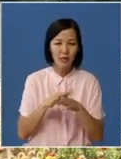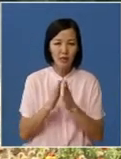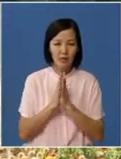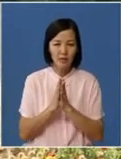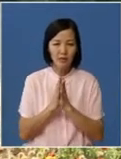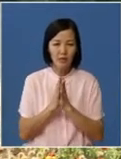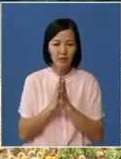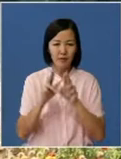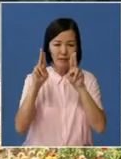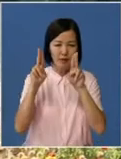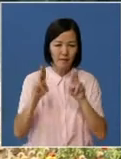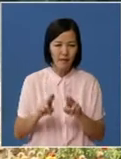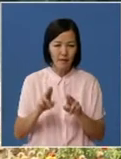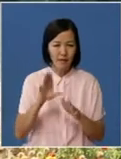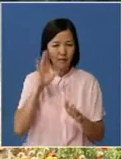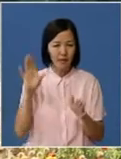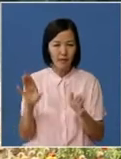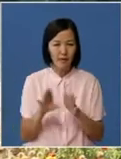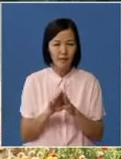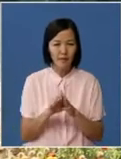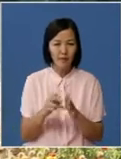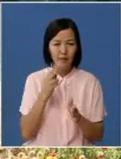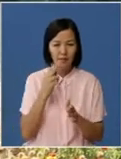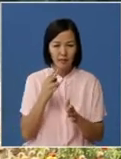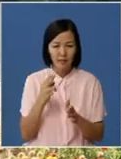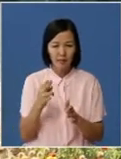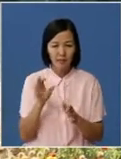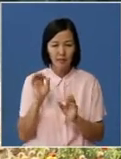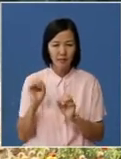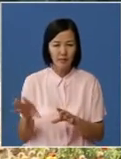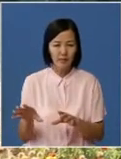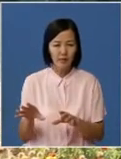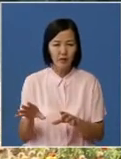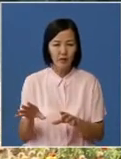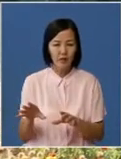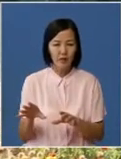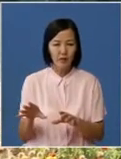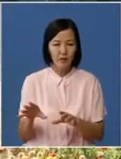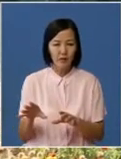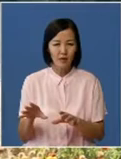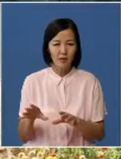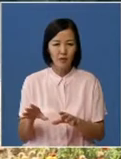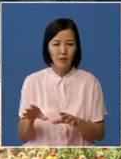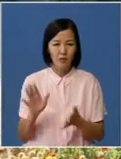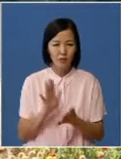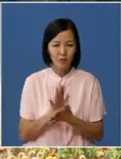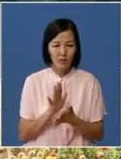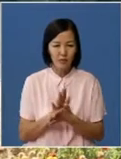сақтап, осы темекі, өшпеген темекіні жолдың жағасында тастамай, және